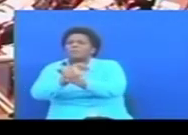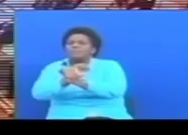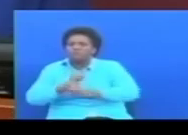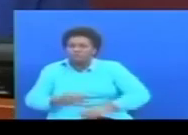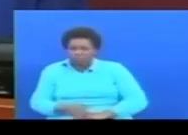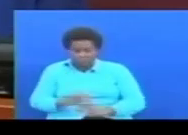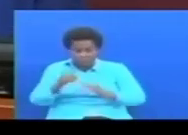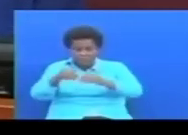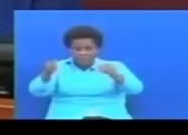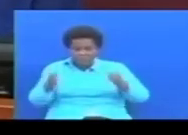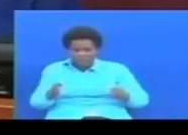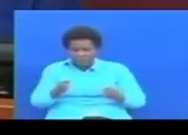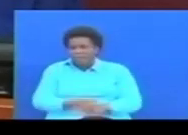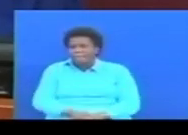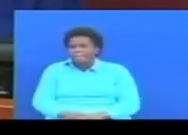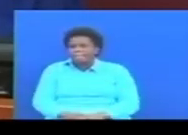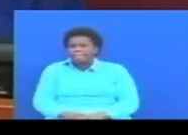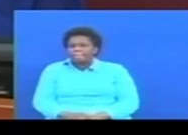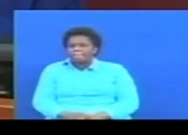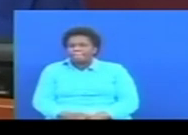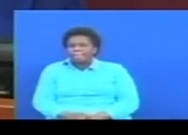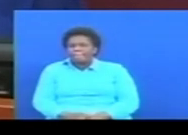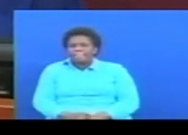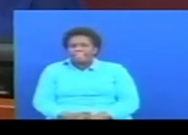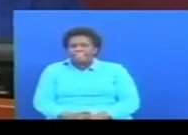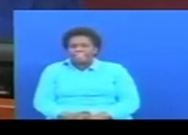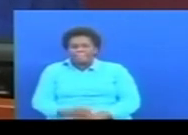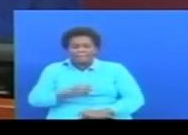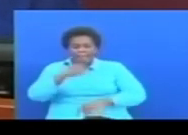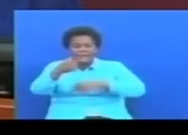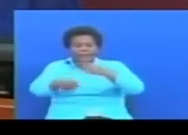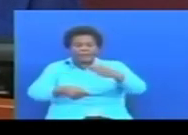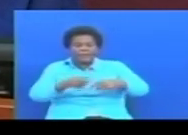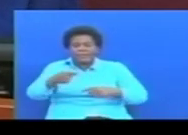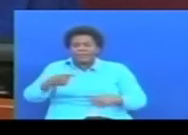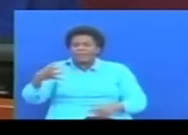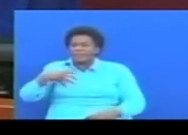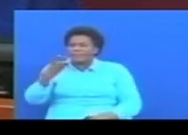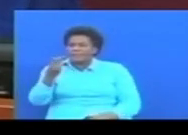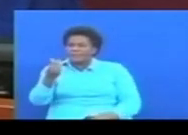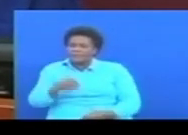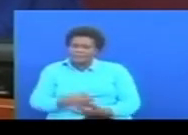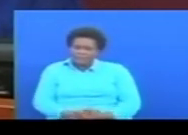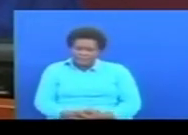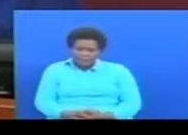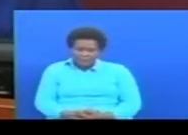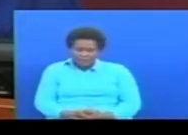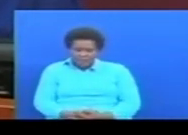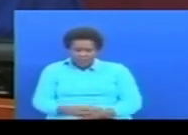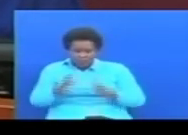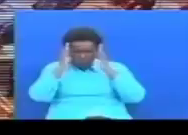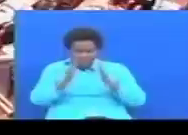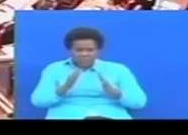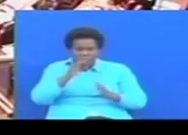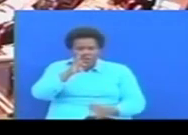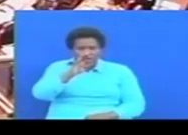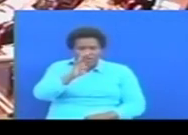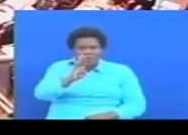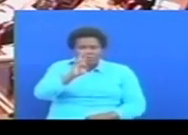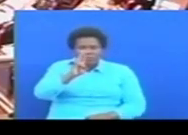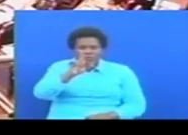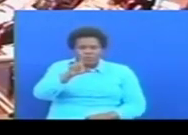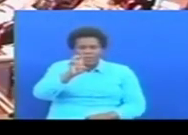Mheshimiwa wabunge, tunaendelea na Wizara ya Fedha na Mipango. Mheshimiwa. Na swali la Halima Abdalla Bulembo anasema Kagera ni moja